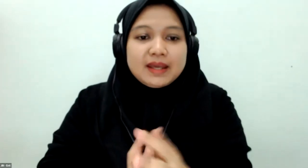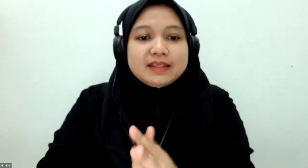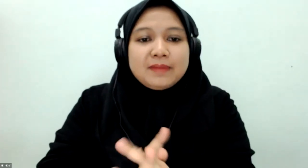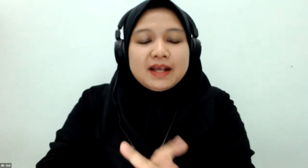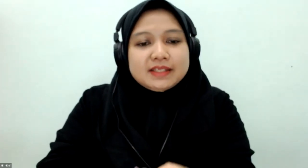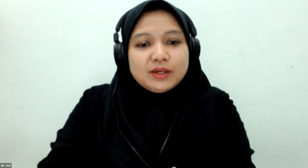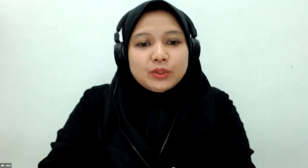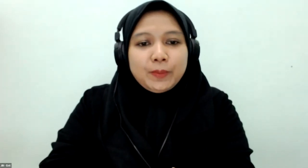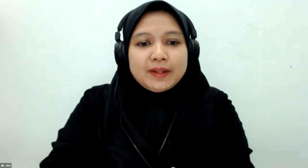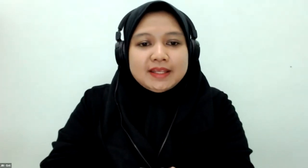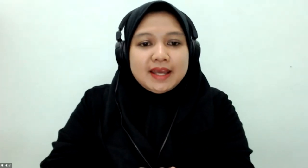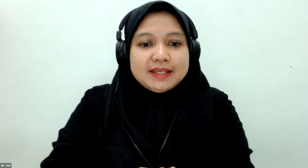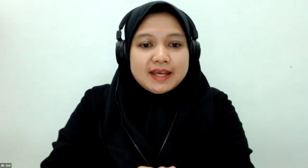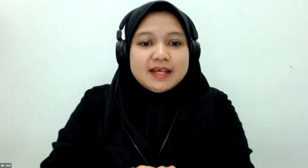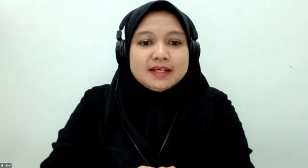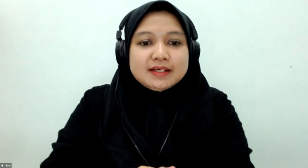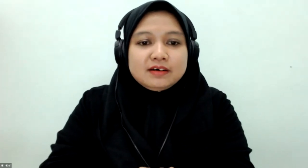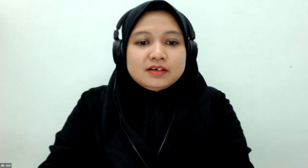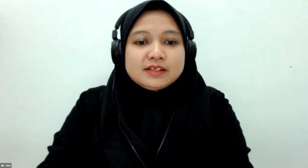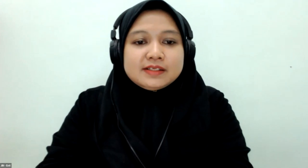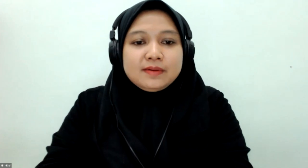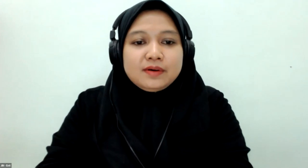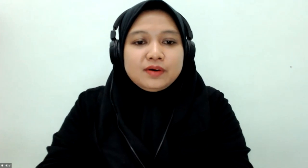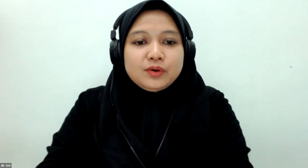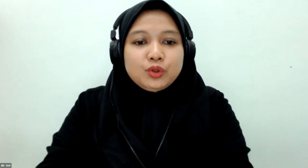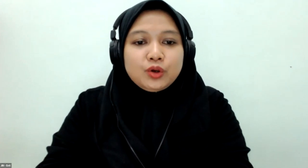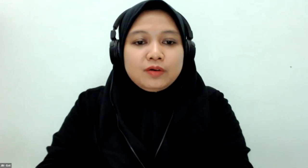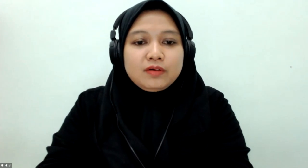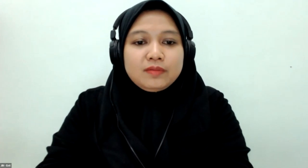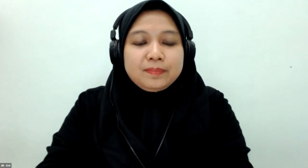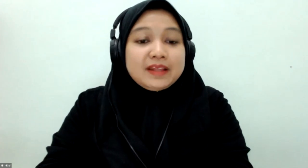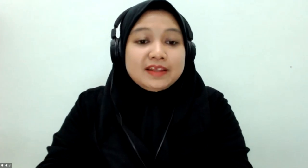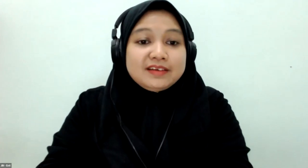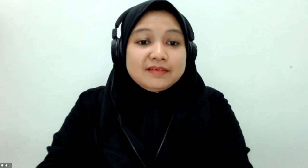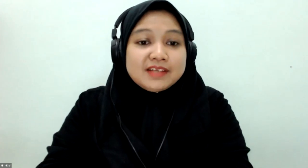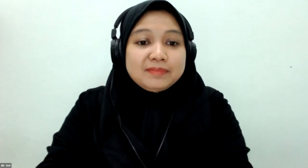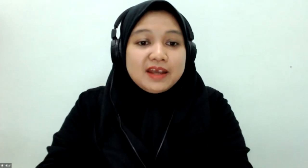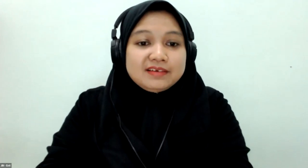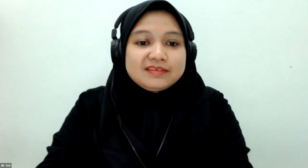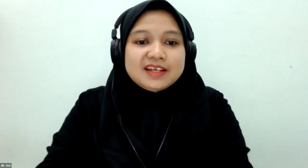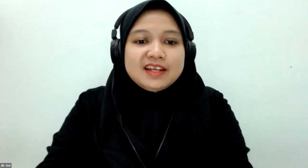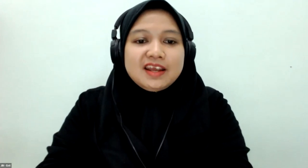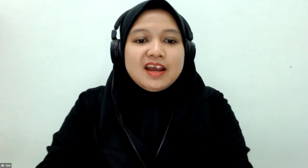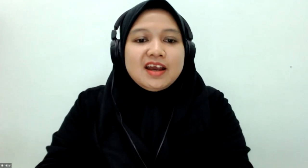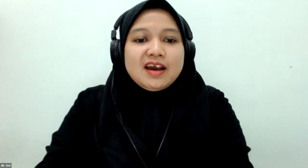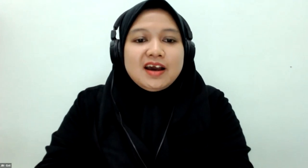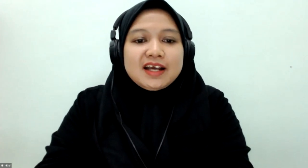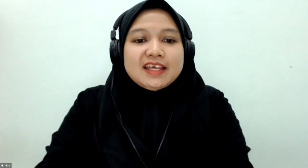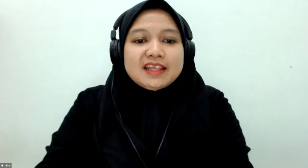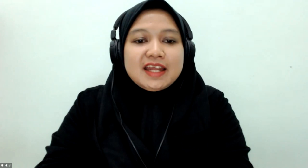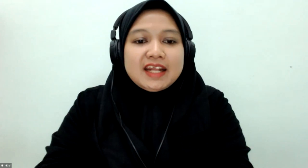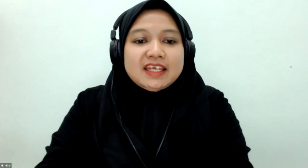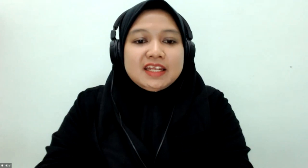Baik terima kasih untuk pertanyaannya oh untuk pertanyaannya sangat baik jadi